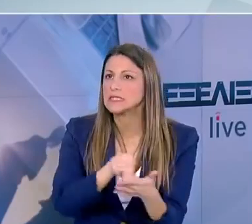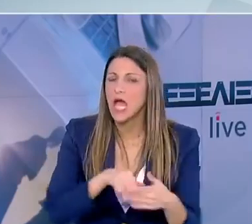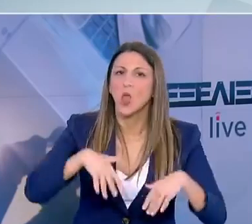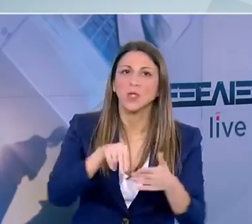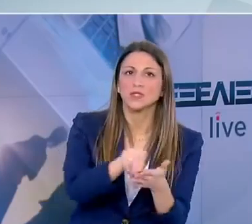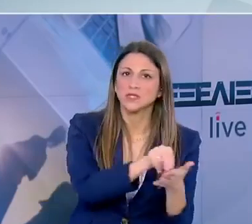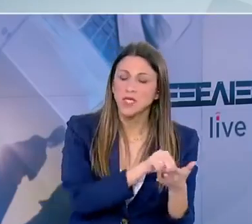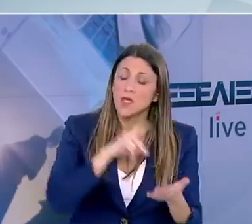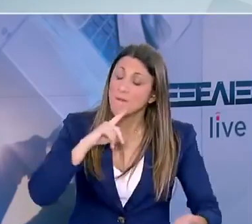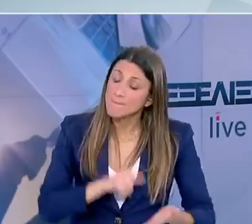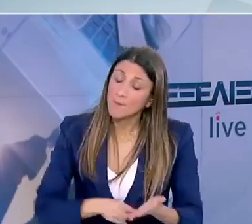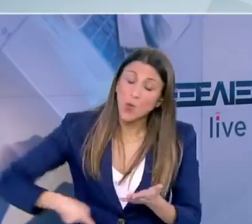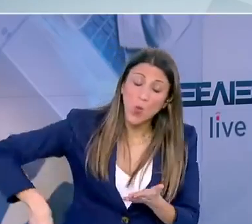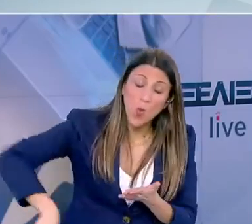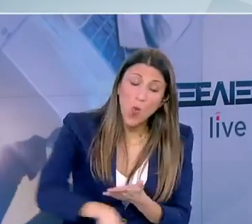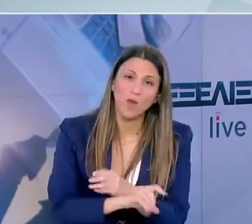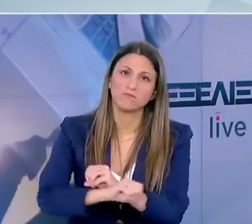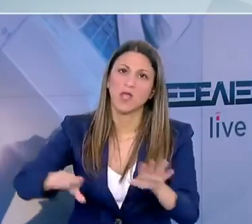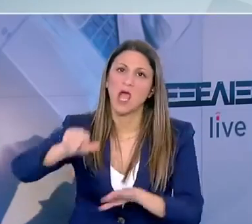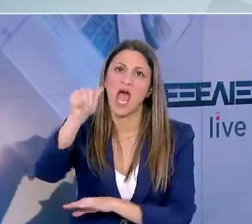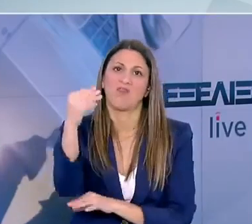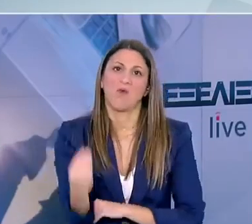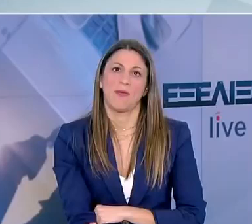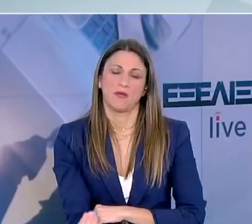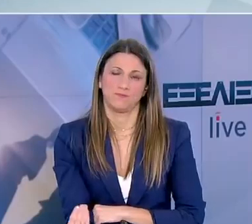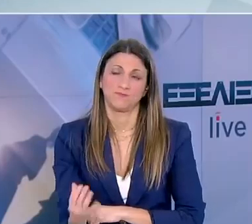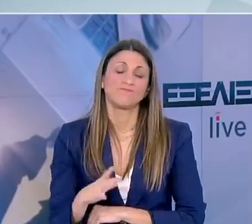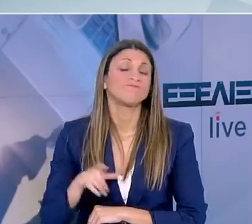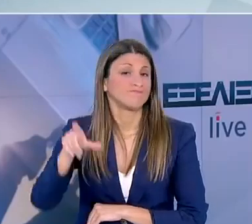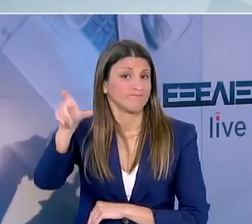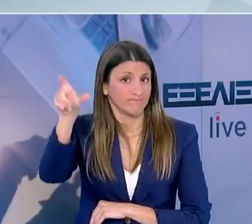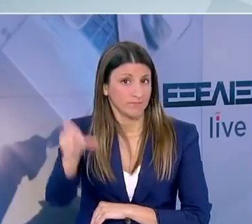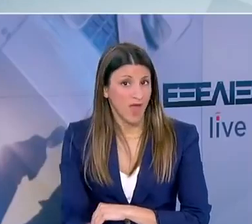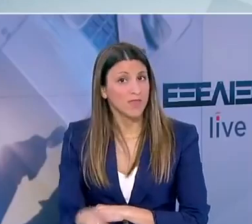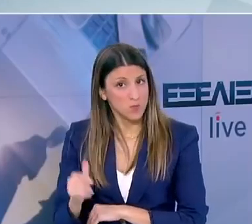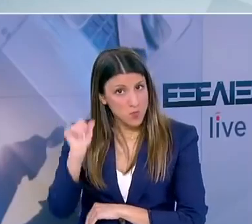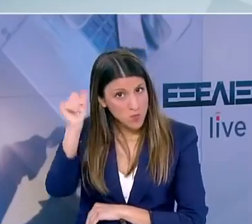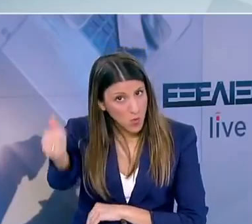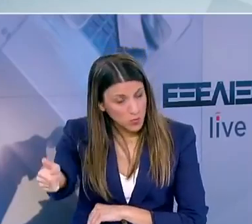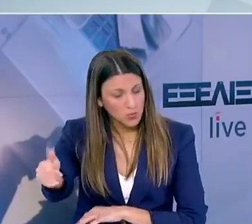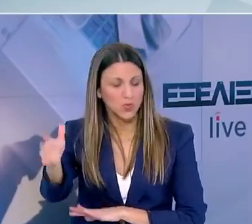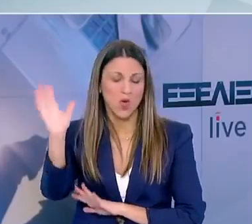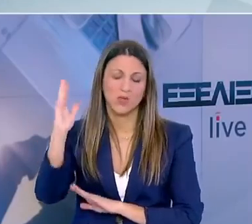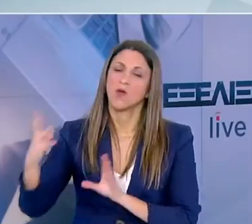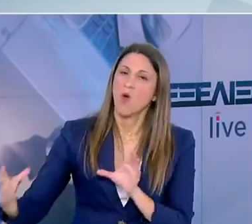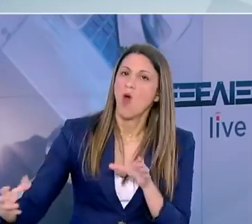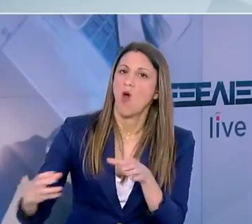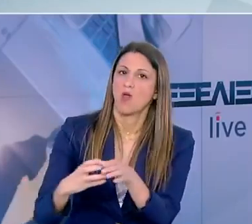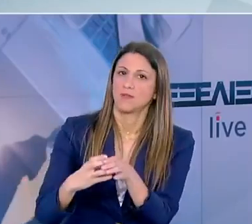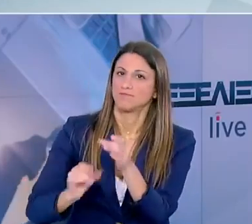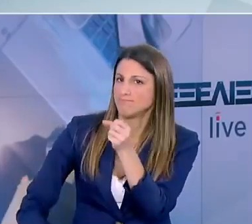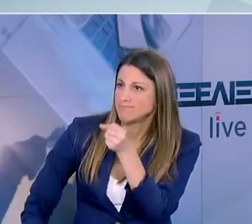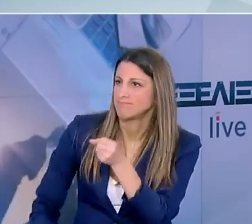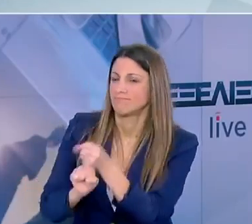και την κάλυψη των βασικών αναγκών σε αυτές τις δύσκολες στιγμές. Οι συμπολίτες μας δεν θα μείνουν μόνοι τους να αντιμετωπίσουν αυτή την κατάσταση.